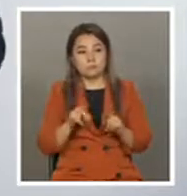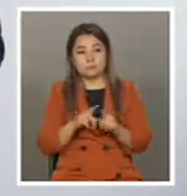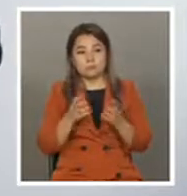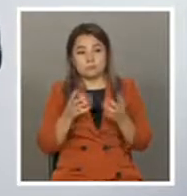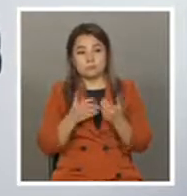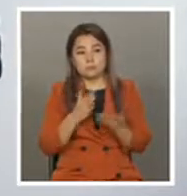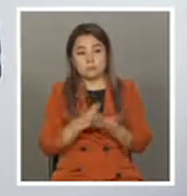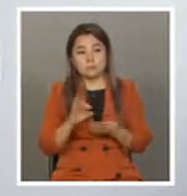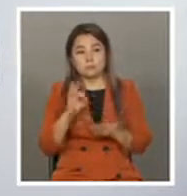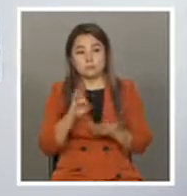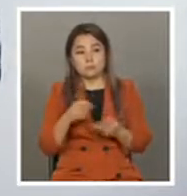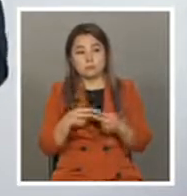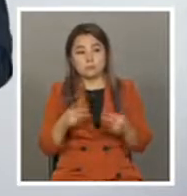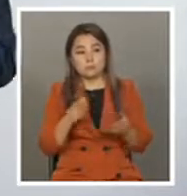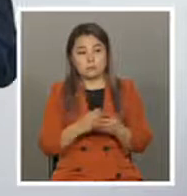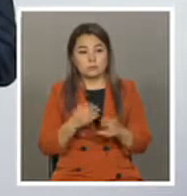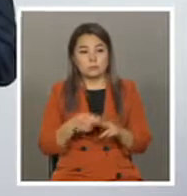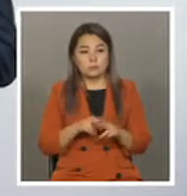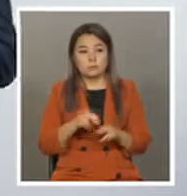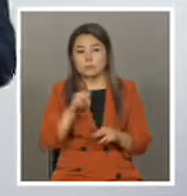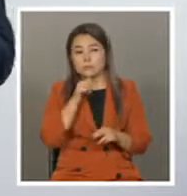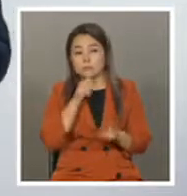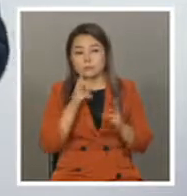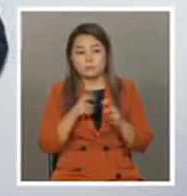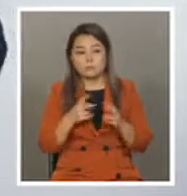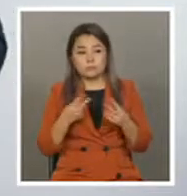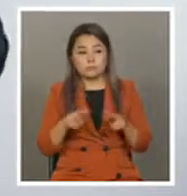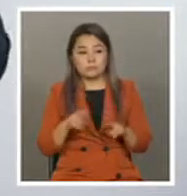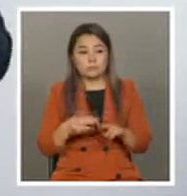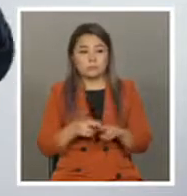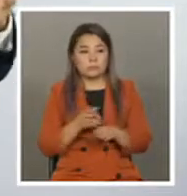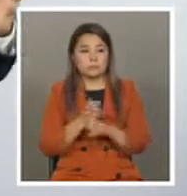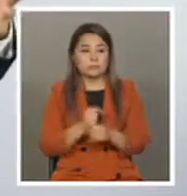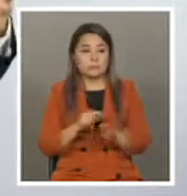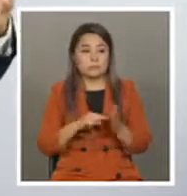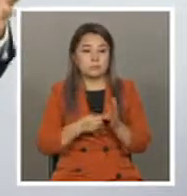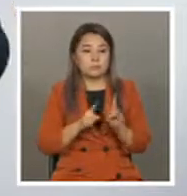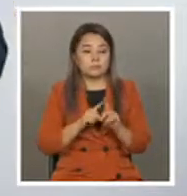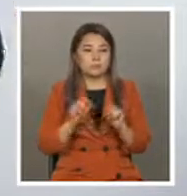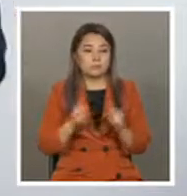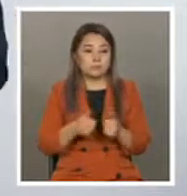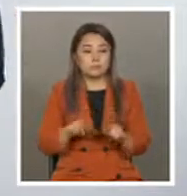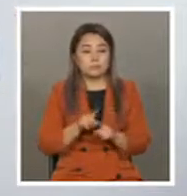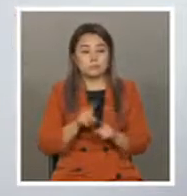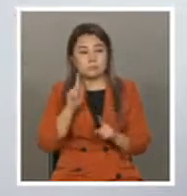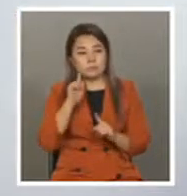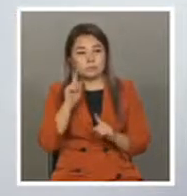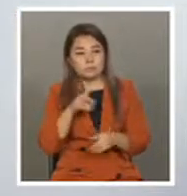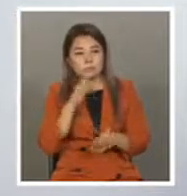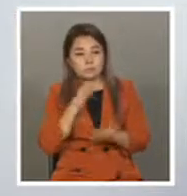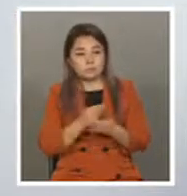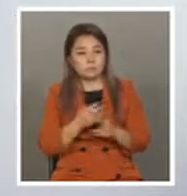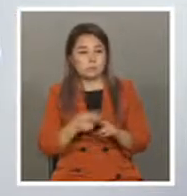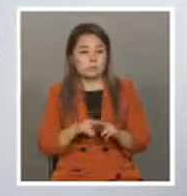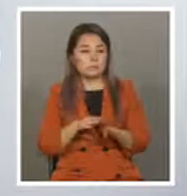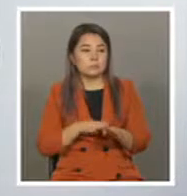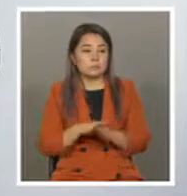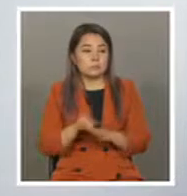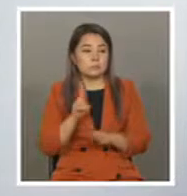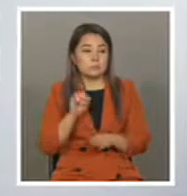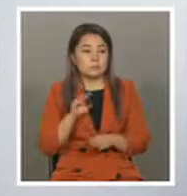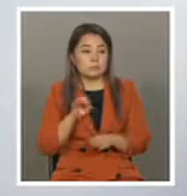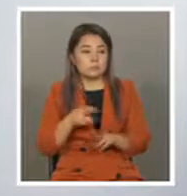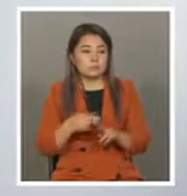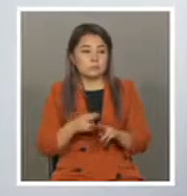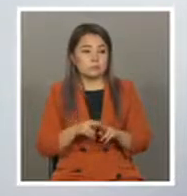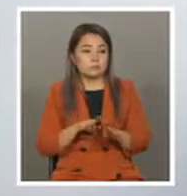0 шығады. Бірақ дискриминанты тексермейде, біз қысқаша көбейту формулаларын білетін едік. Бұл толық квадратқа